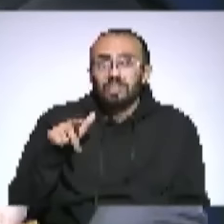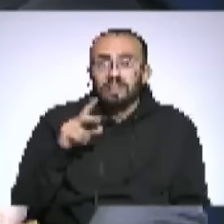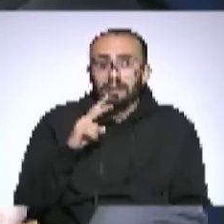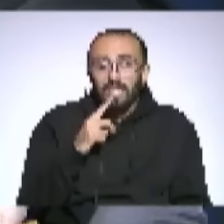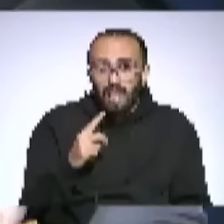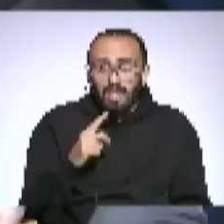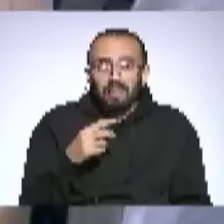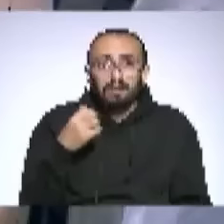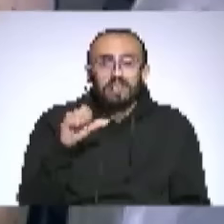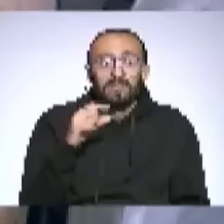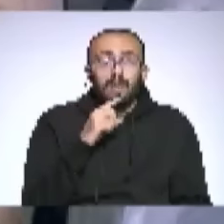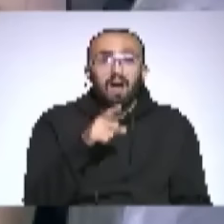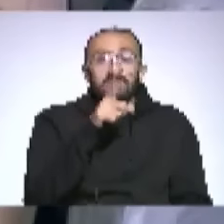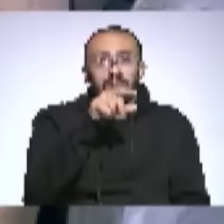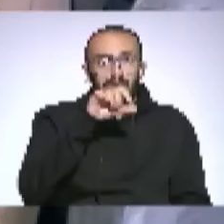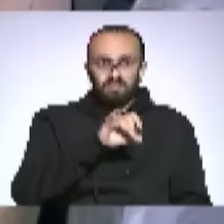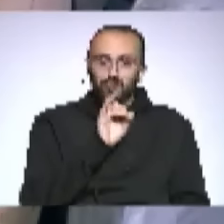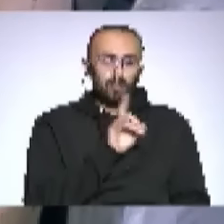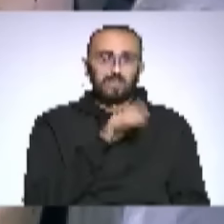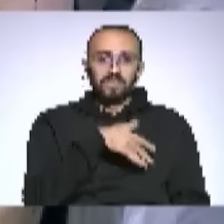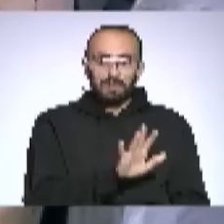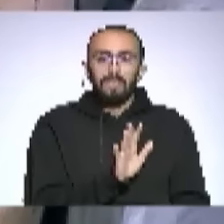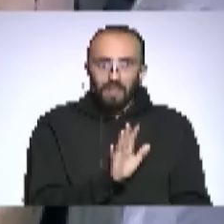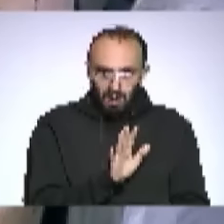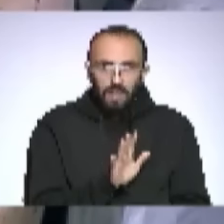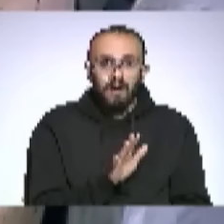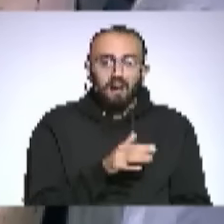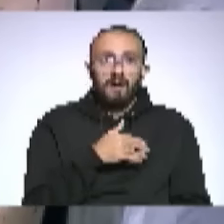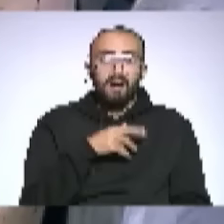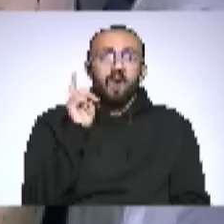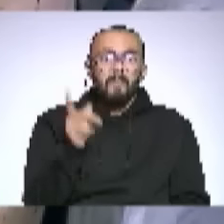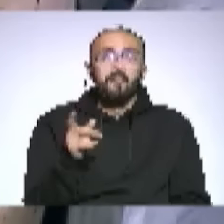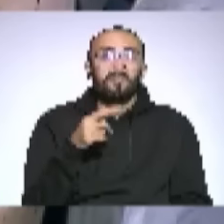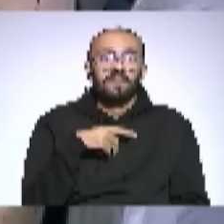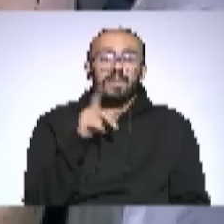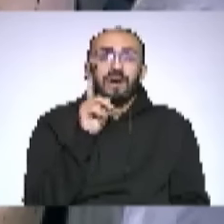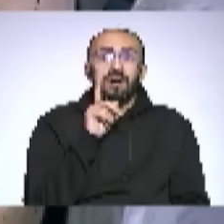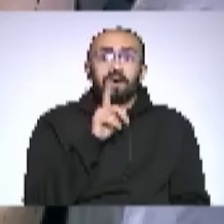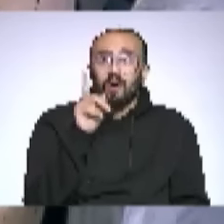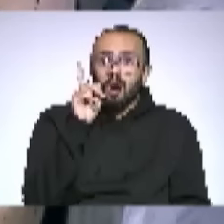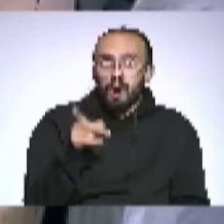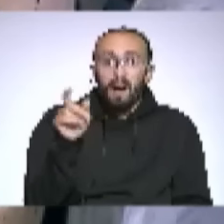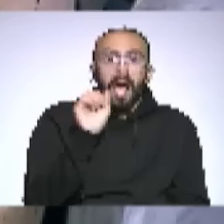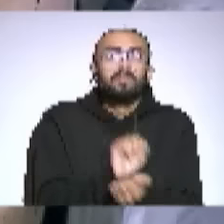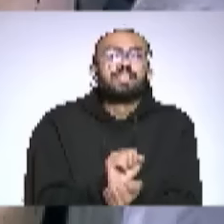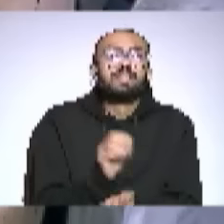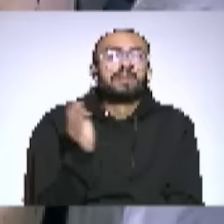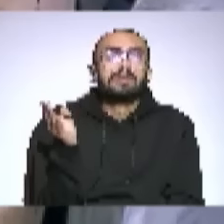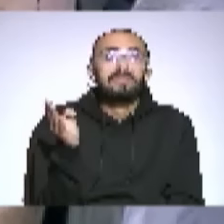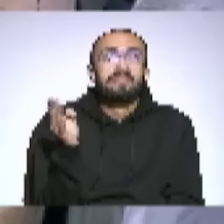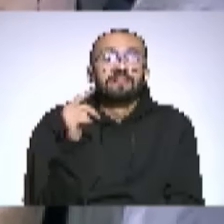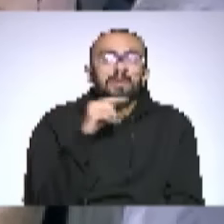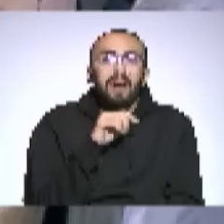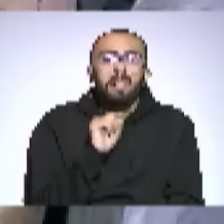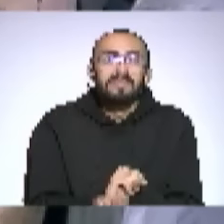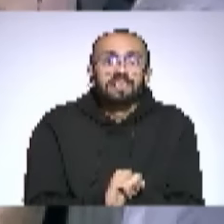19 سنه يعني انت اتنزلت اصلا اتنزلت عن الحكم عشان خاطر ما تخدش حكم هتاخد حبس